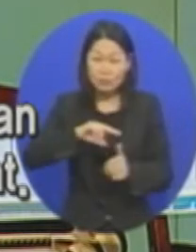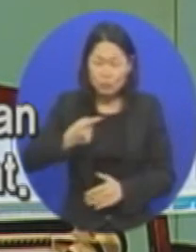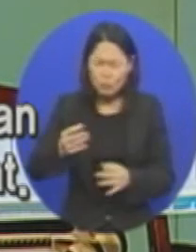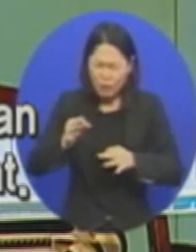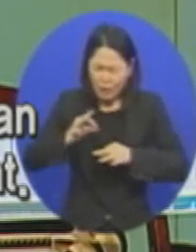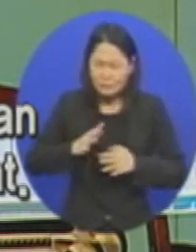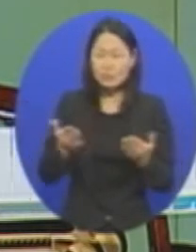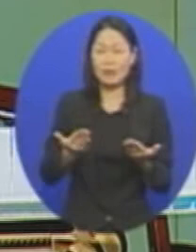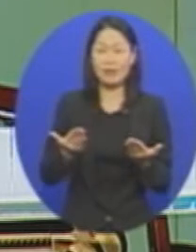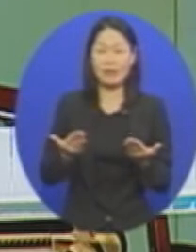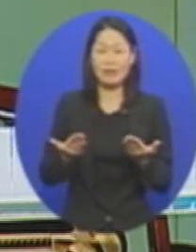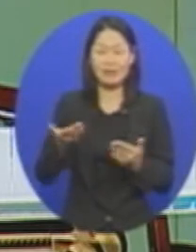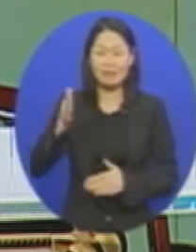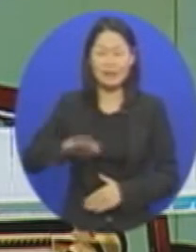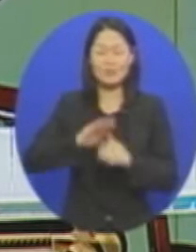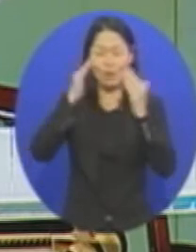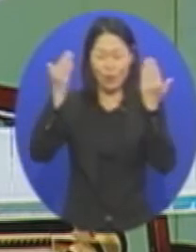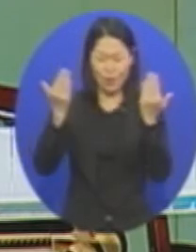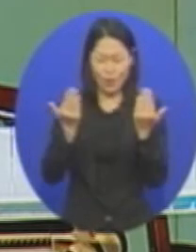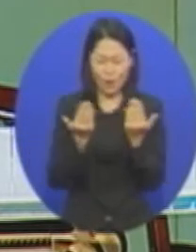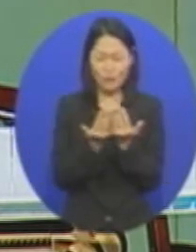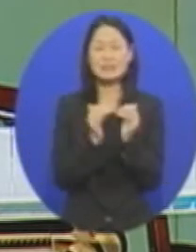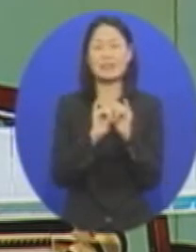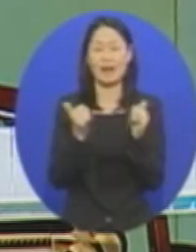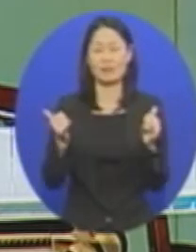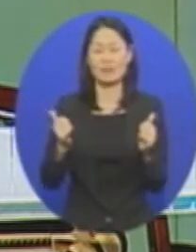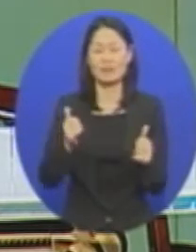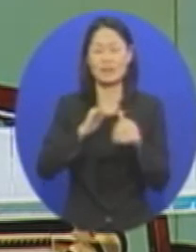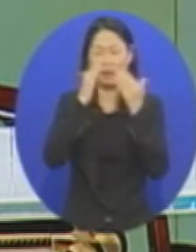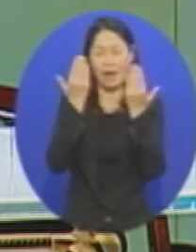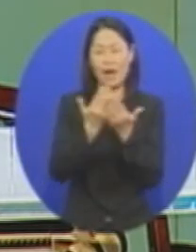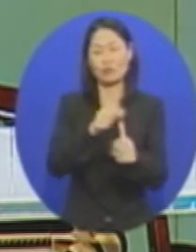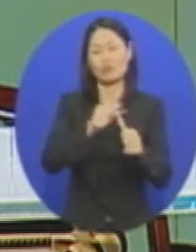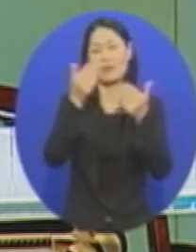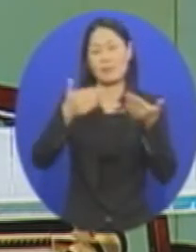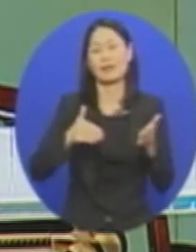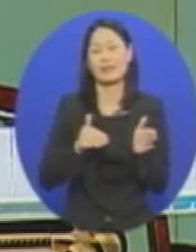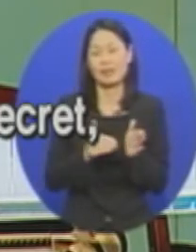일인데 모든 사람이 다 구원 받았다는